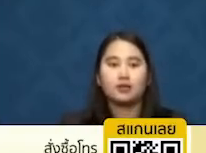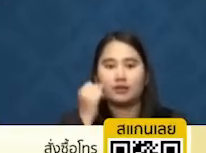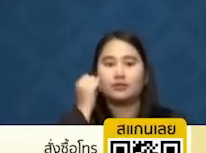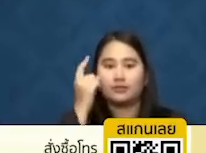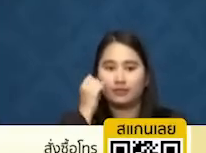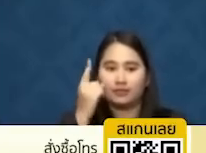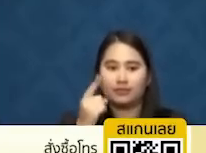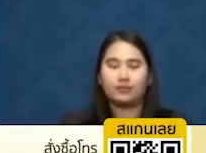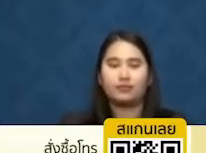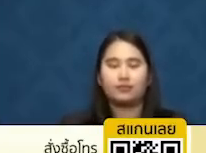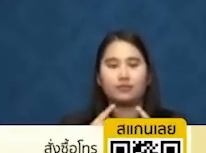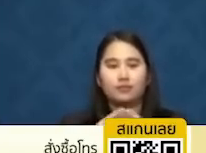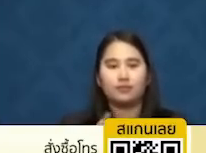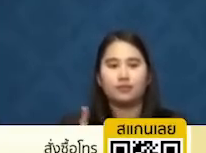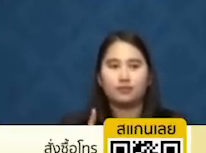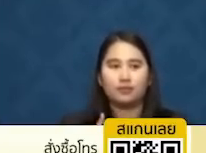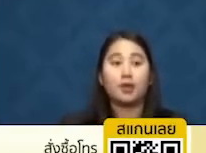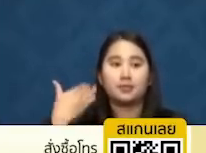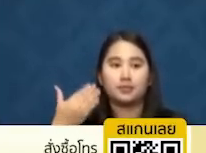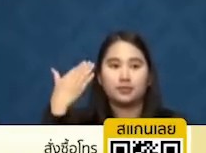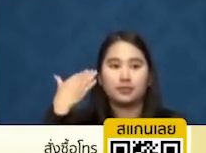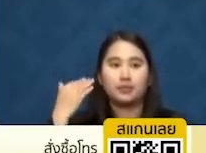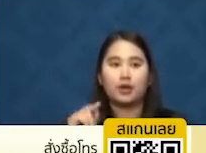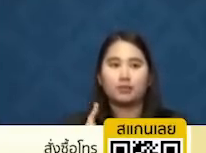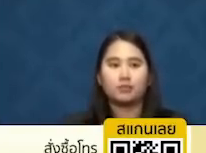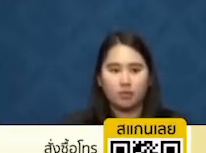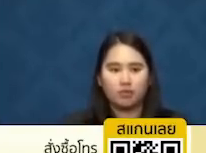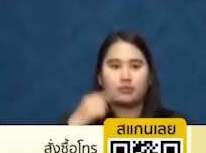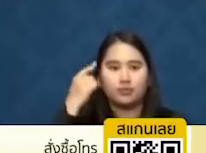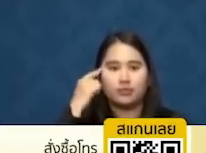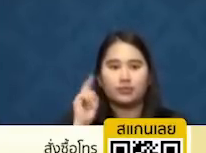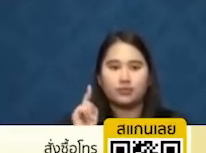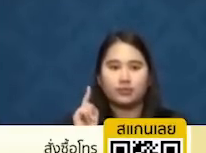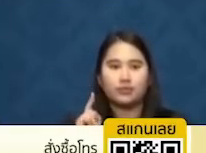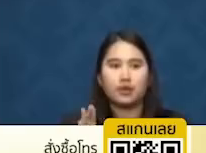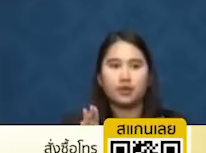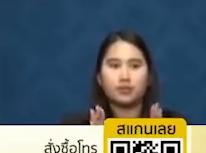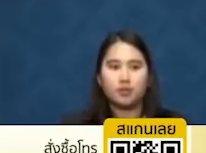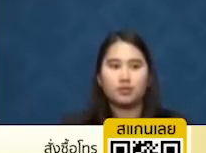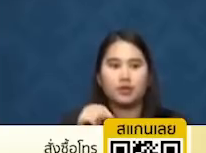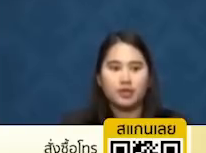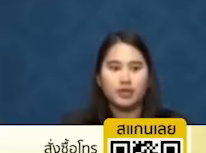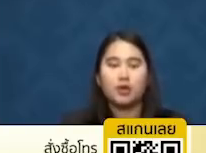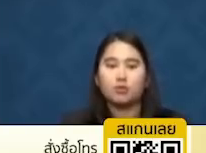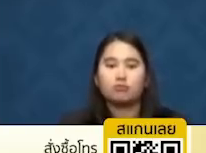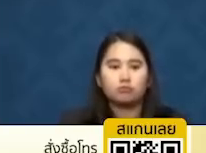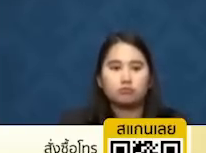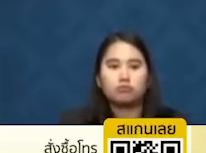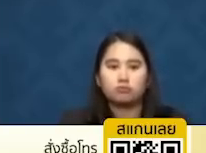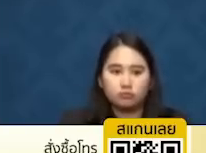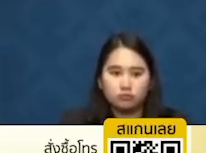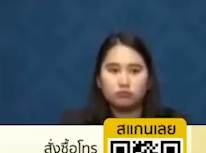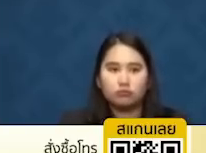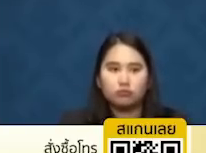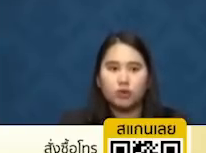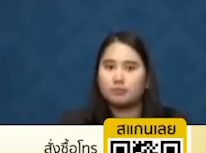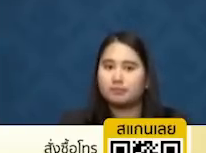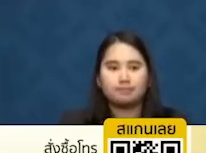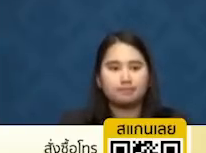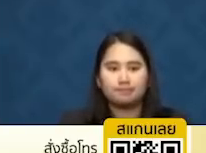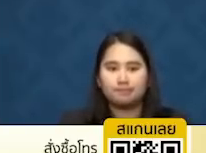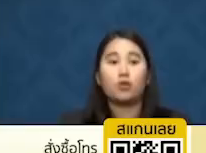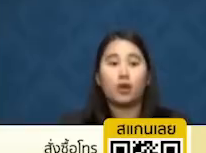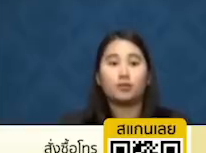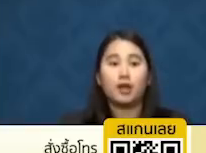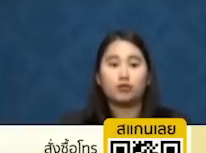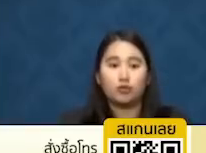ใจแต่ปรากฏว่าที่ผ่านมาครับผมคิดว่าสภาแห่งนี้เนี่ยได้รับความร่วมมือจากคณะรัฐมนตรีเนี่ยน้อยเกินไปอย่